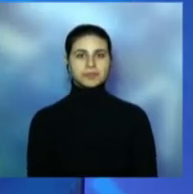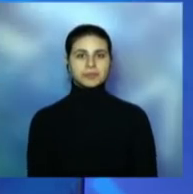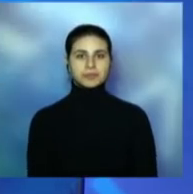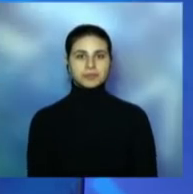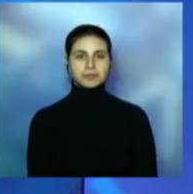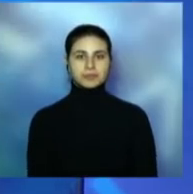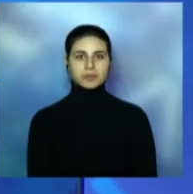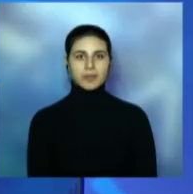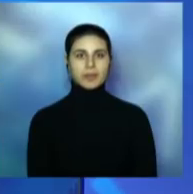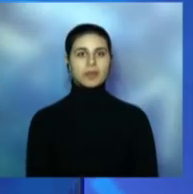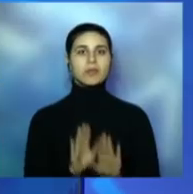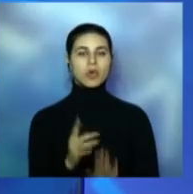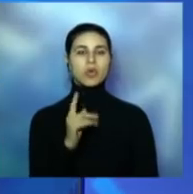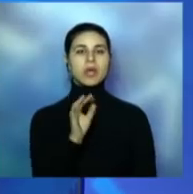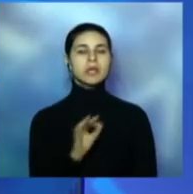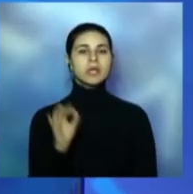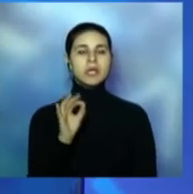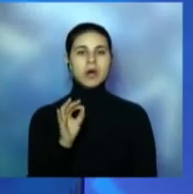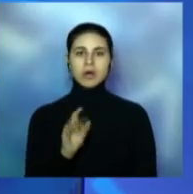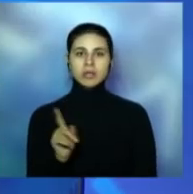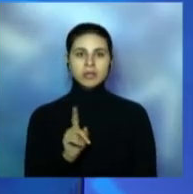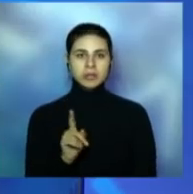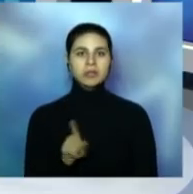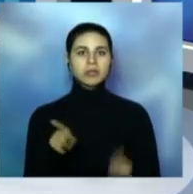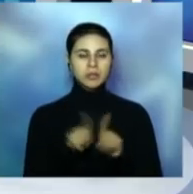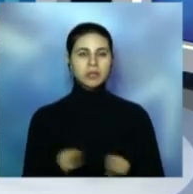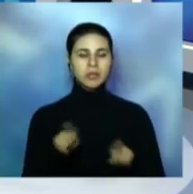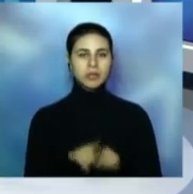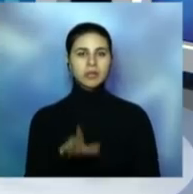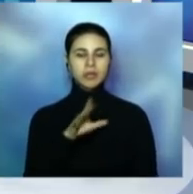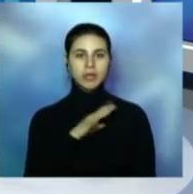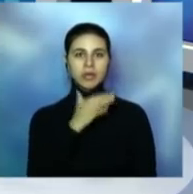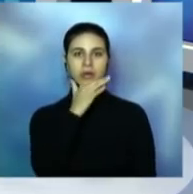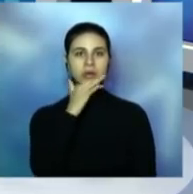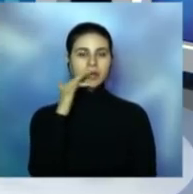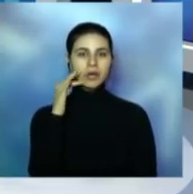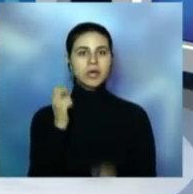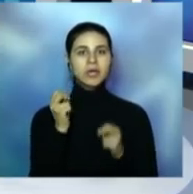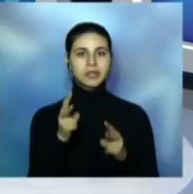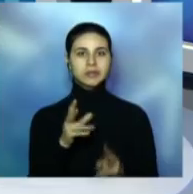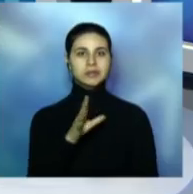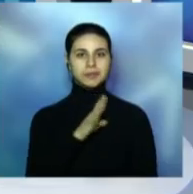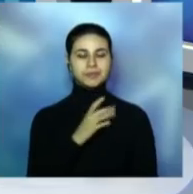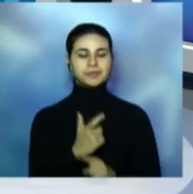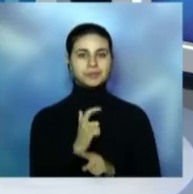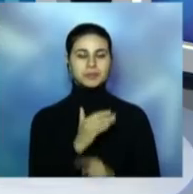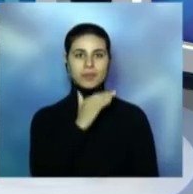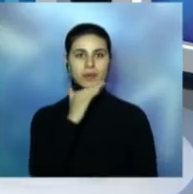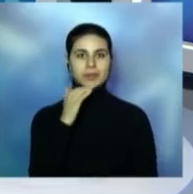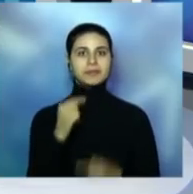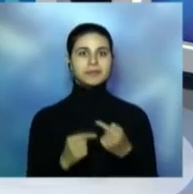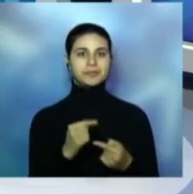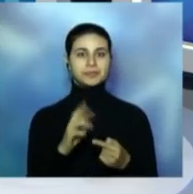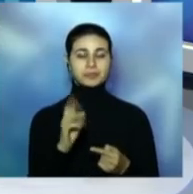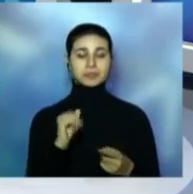მოდელი, რომელიც მხოლოდ ერთ თაობას შეეხება. ალბათ ეს არის მოდელი, რომელიც საშიში აღმოჩნდება ძალიან ბევრი თაობისთვის